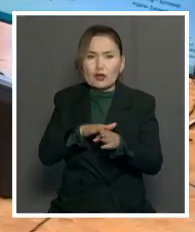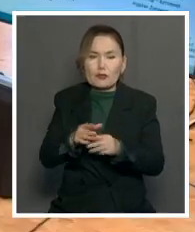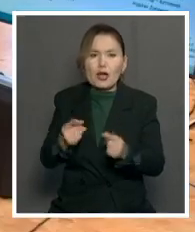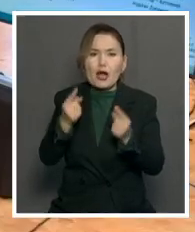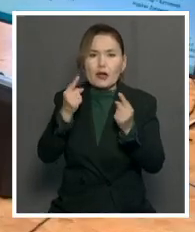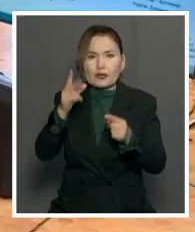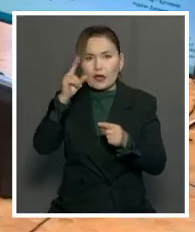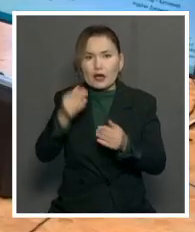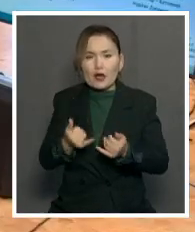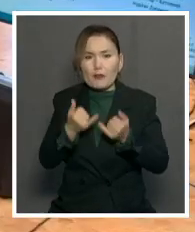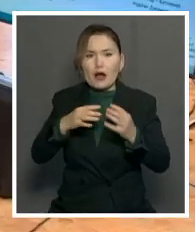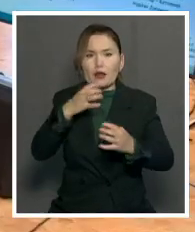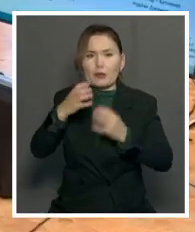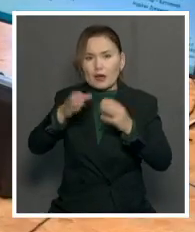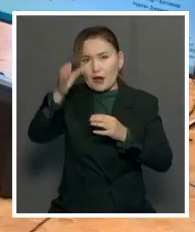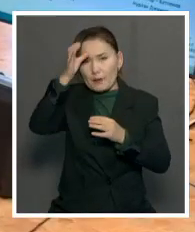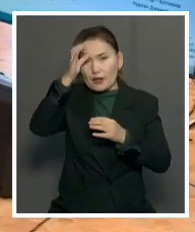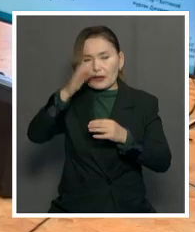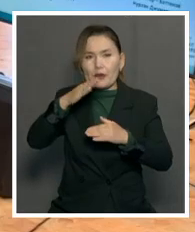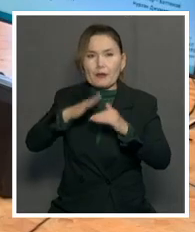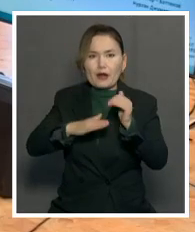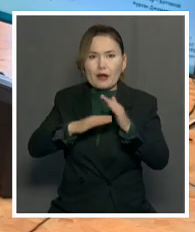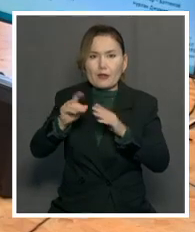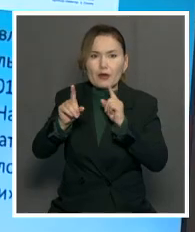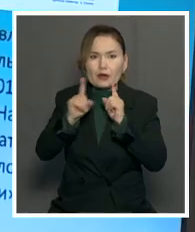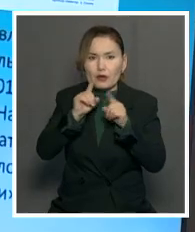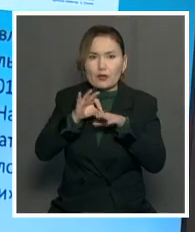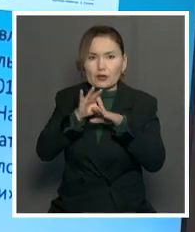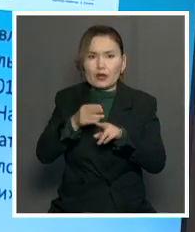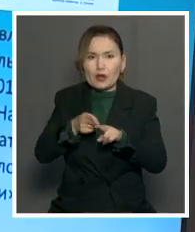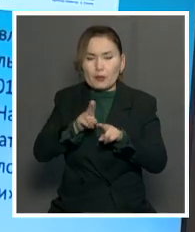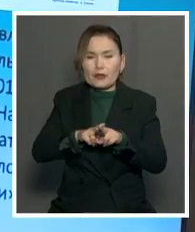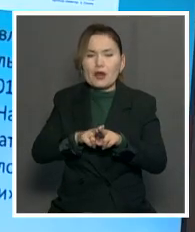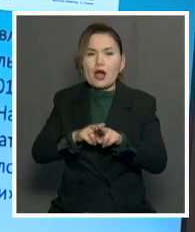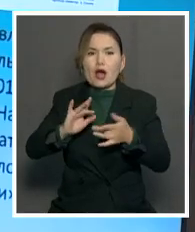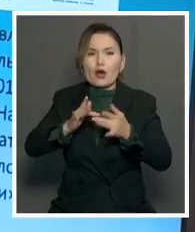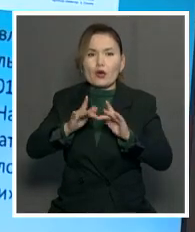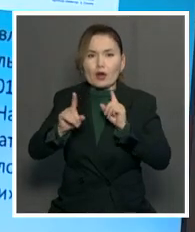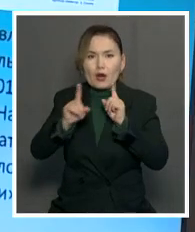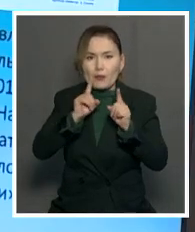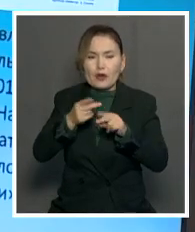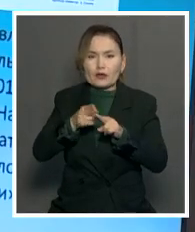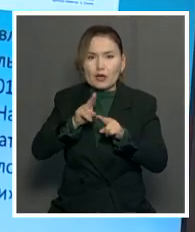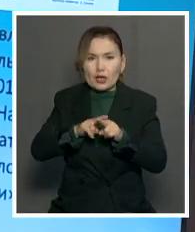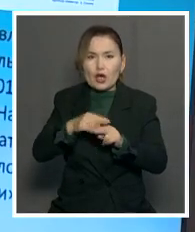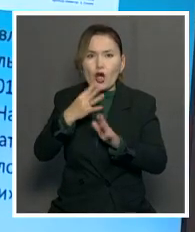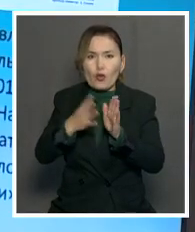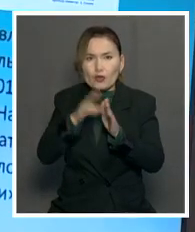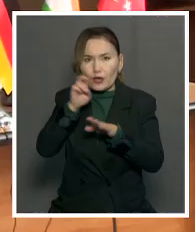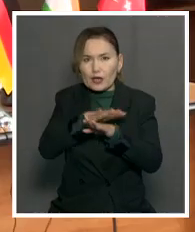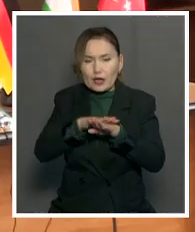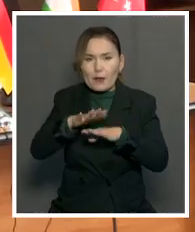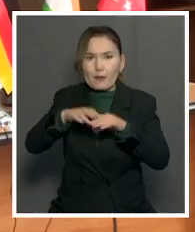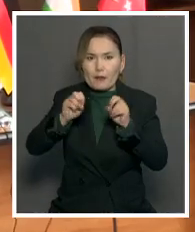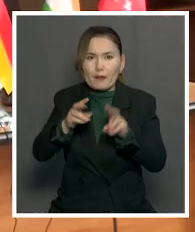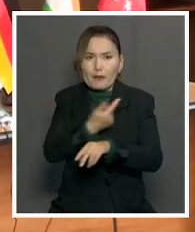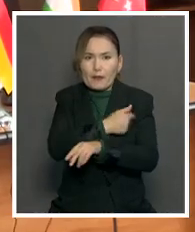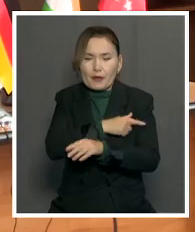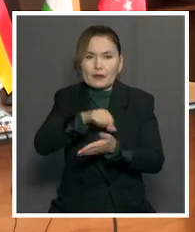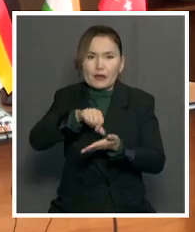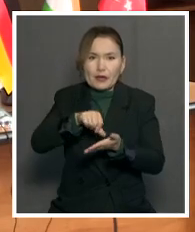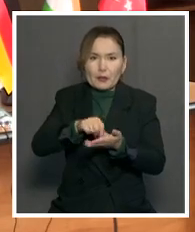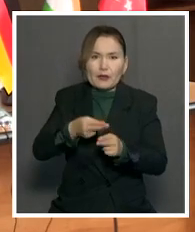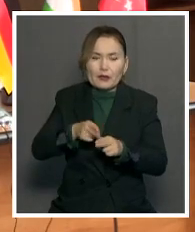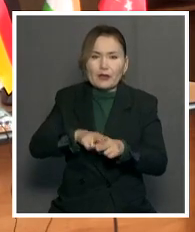Мерейлі датаға орай халықаралық ғылыми практикалық конференция өтті. Онлайн режимде өткен шараға 19 елден сала мамандары қатысты.